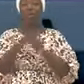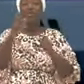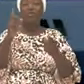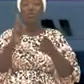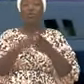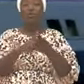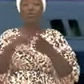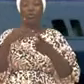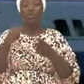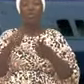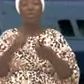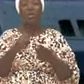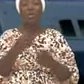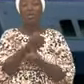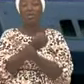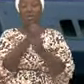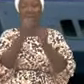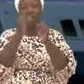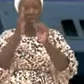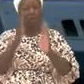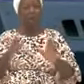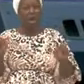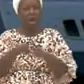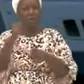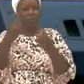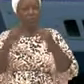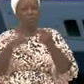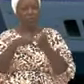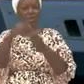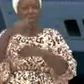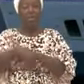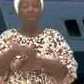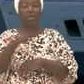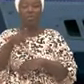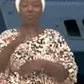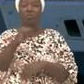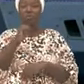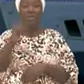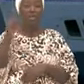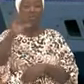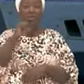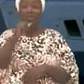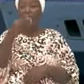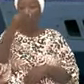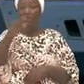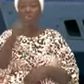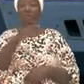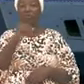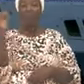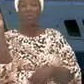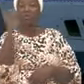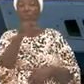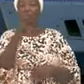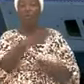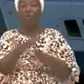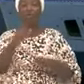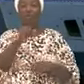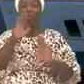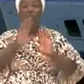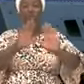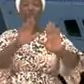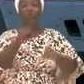rédempteurs et quand tu viens ce soir il ne va pas abandonner et va pas te rejeter